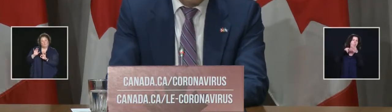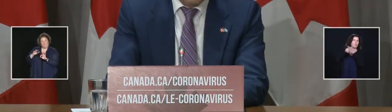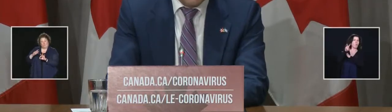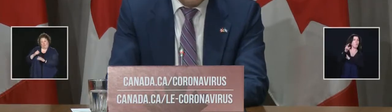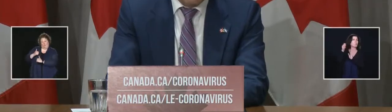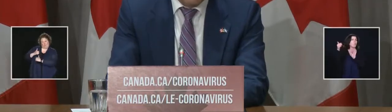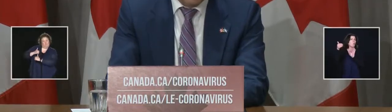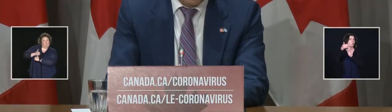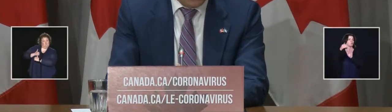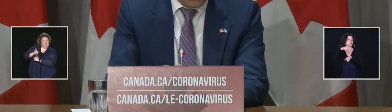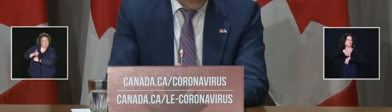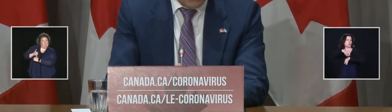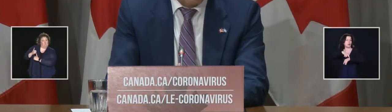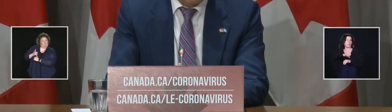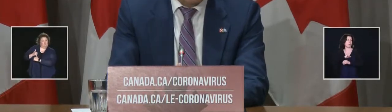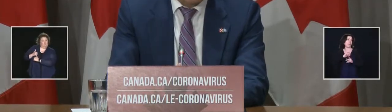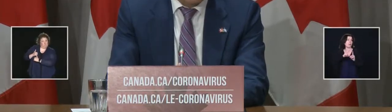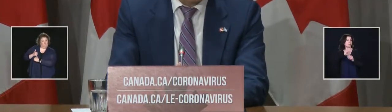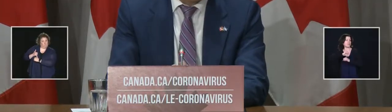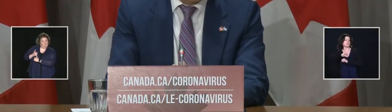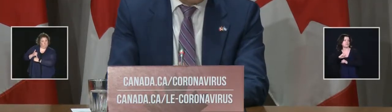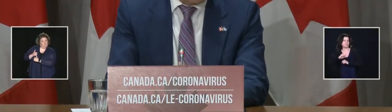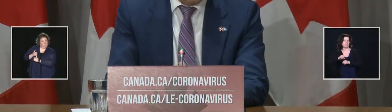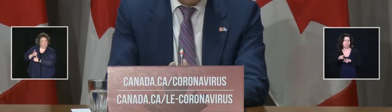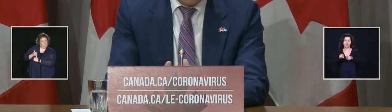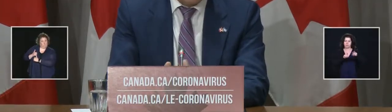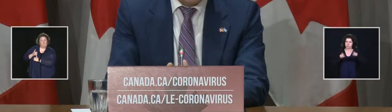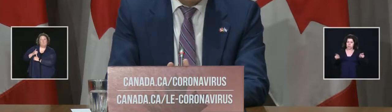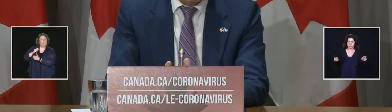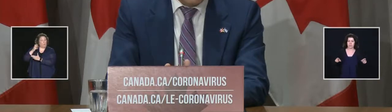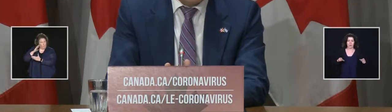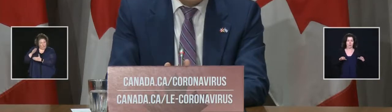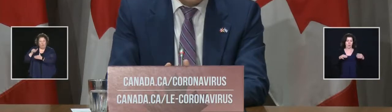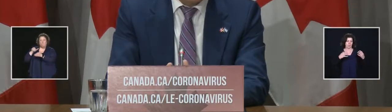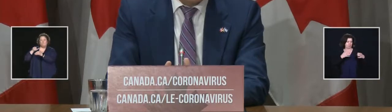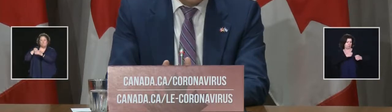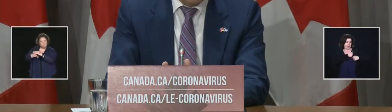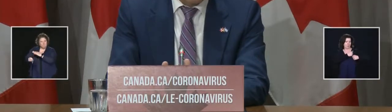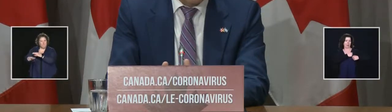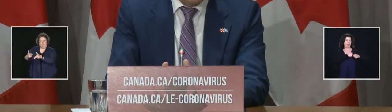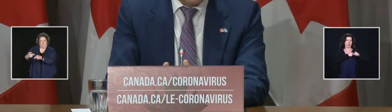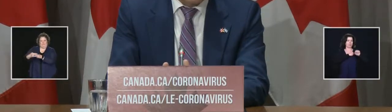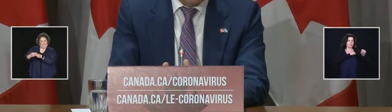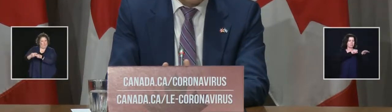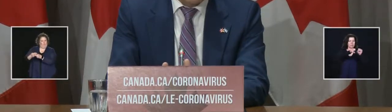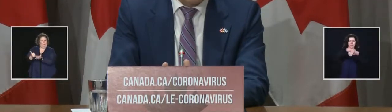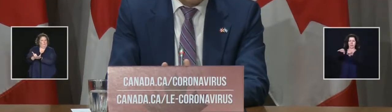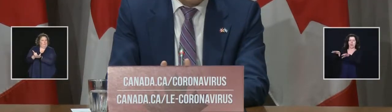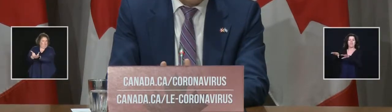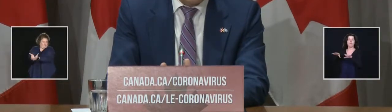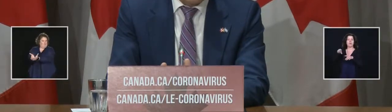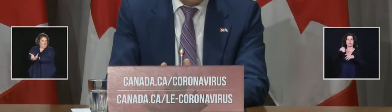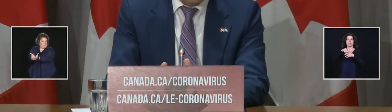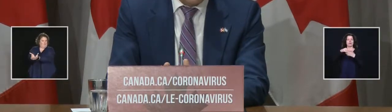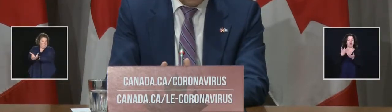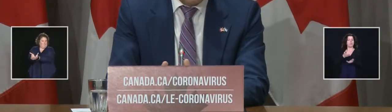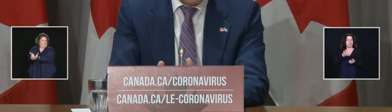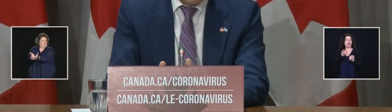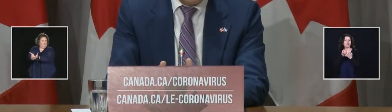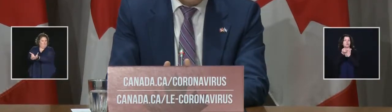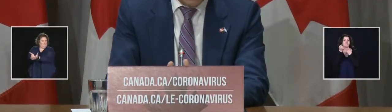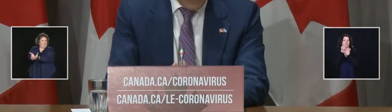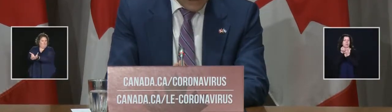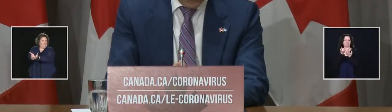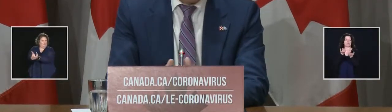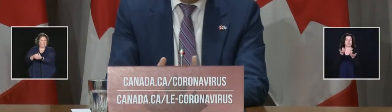On déployait à l'époque une grande proportion du personnel médical au sein des forces armées canadiennes. Les forces